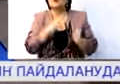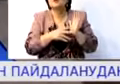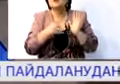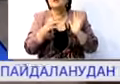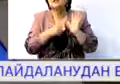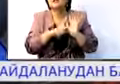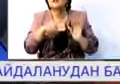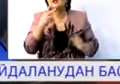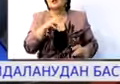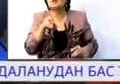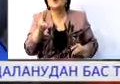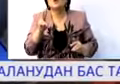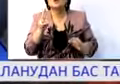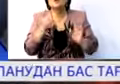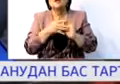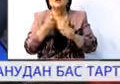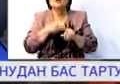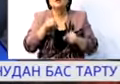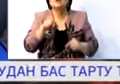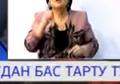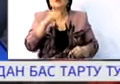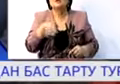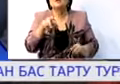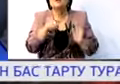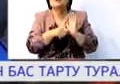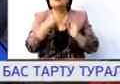4,597,2 млн теңгесі игерілді. Сол ақшаның ішінде